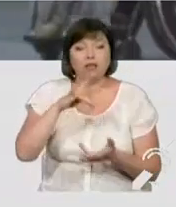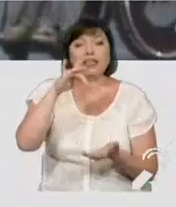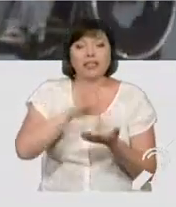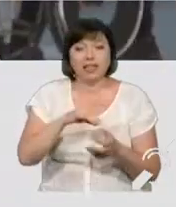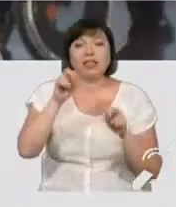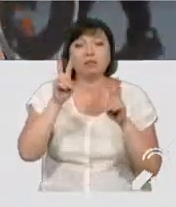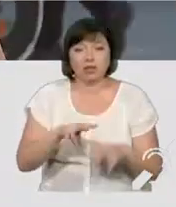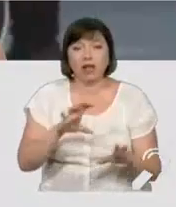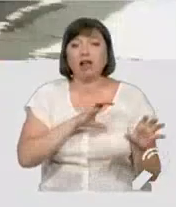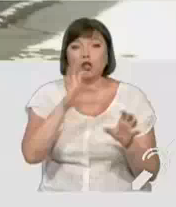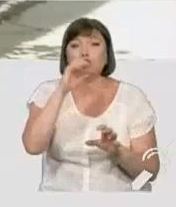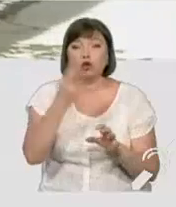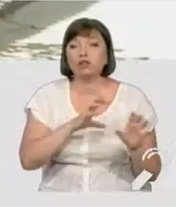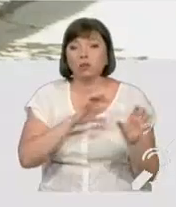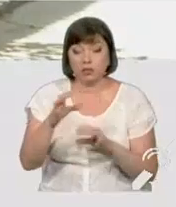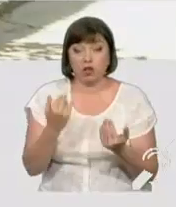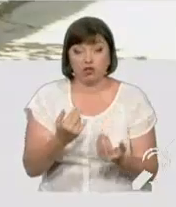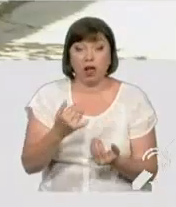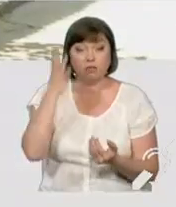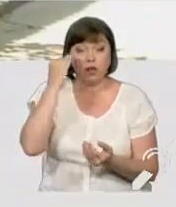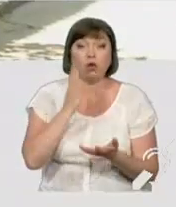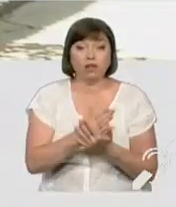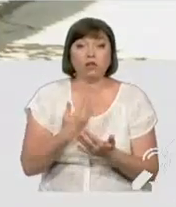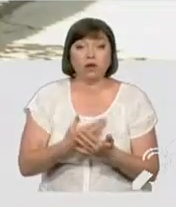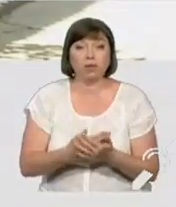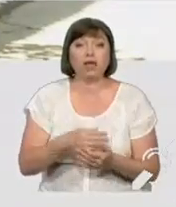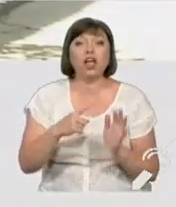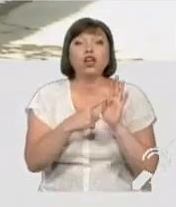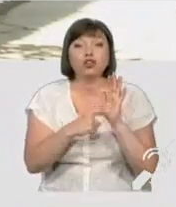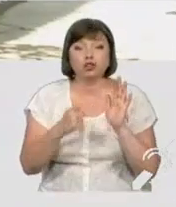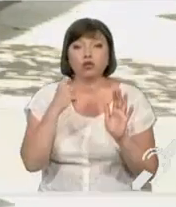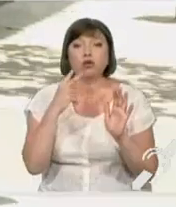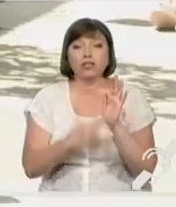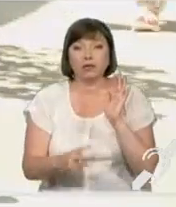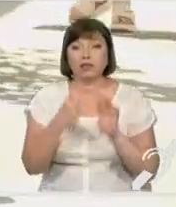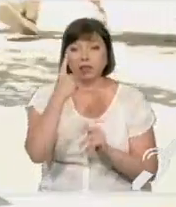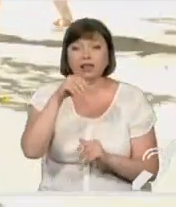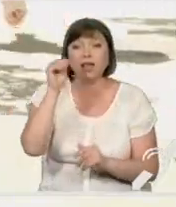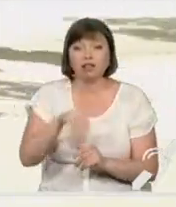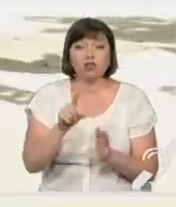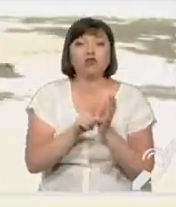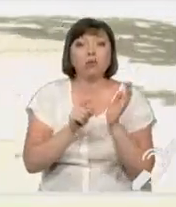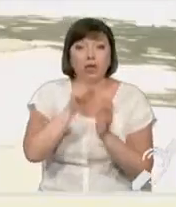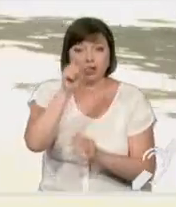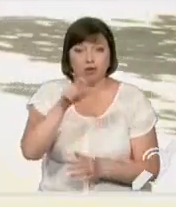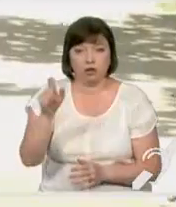de Asigurări Sociale, în prezent în Republica Moldova sunt aproximativ 671.000 de pensionari.